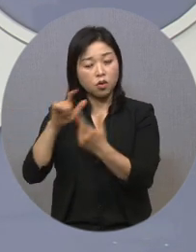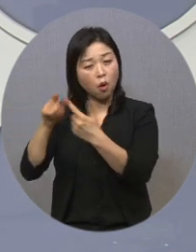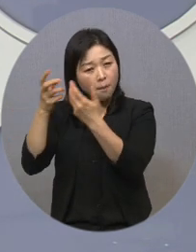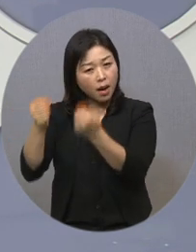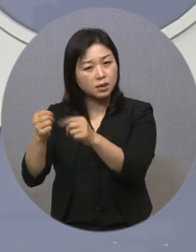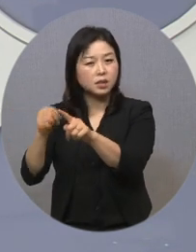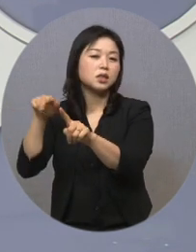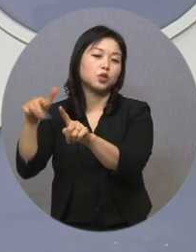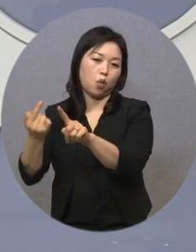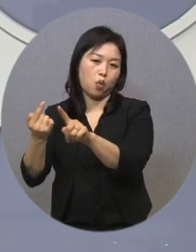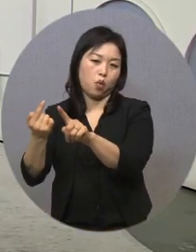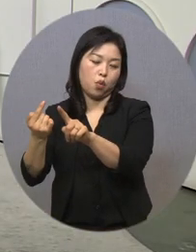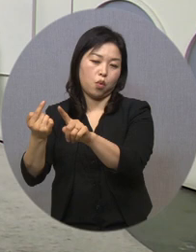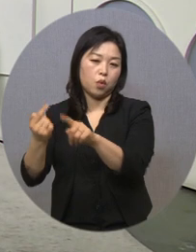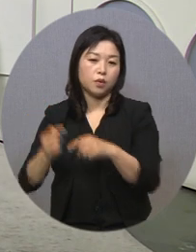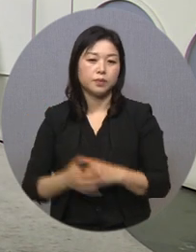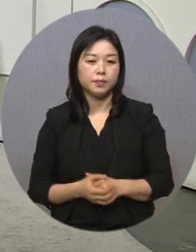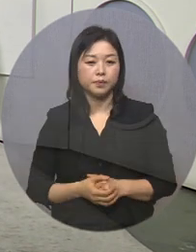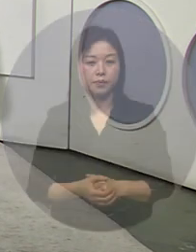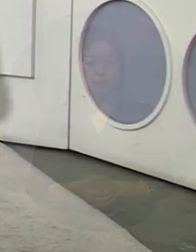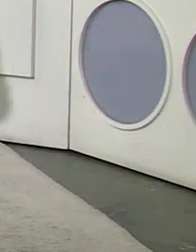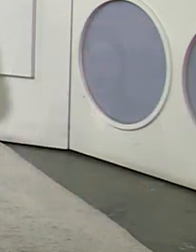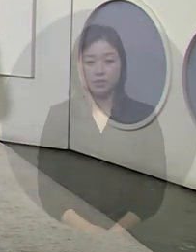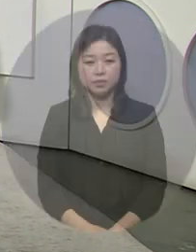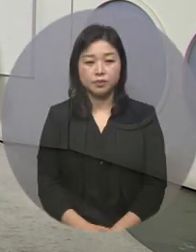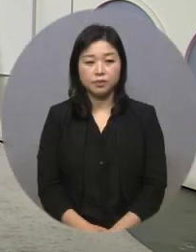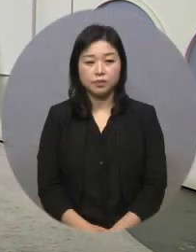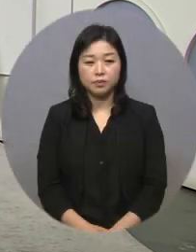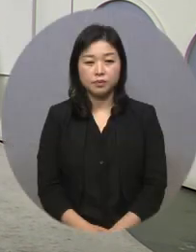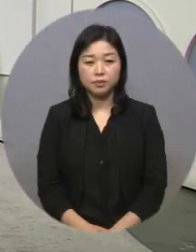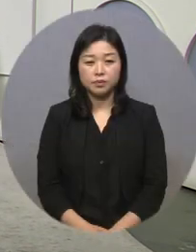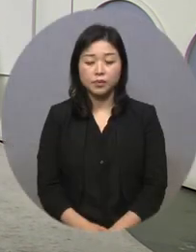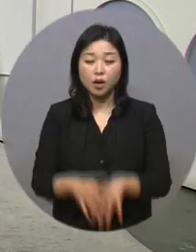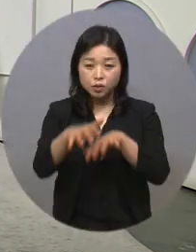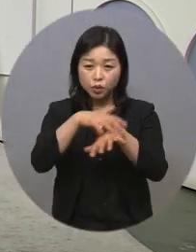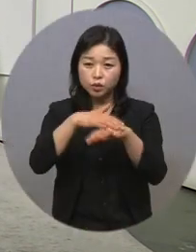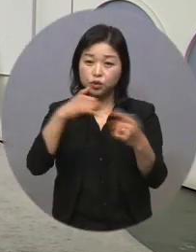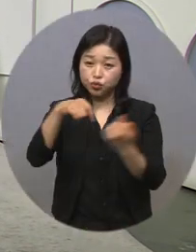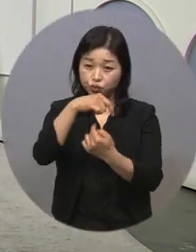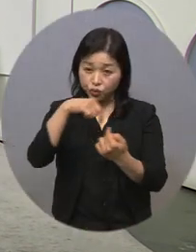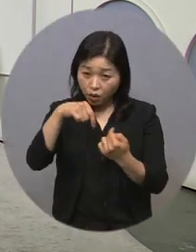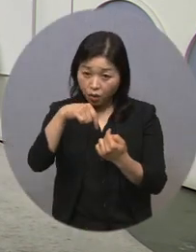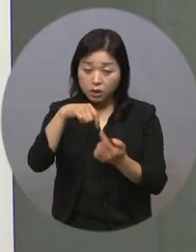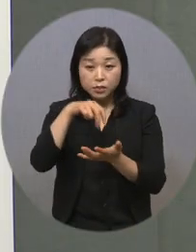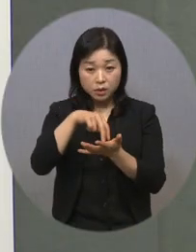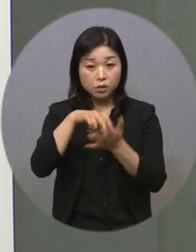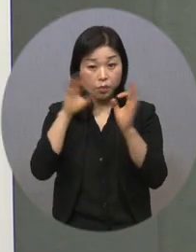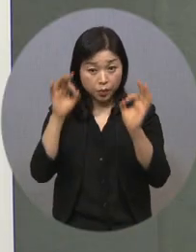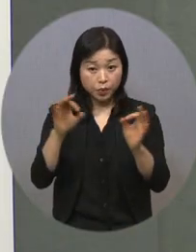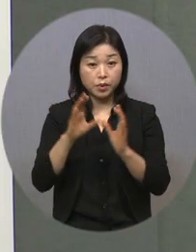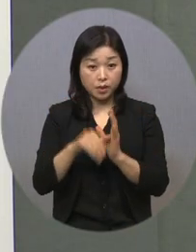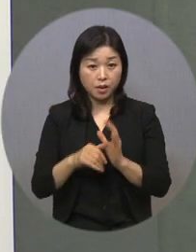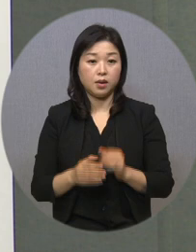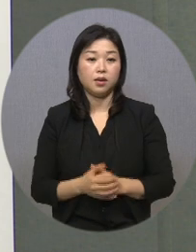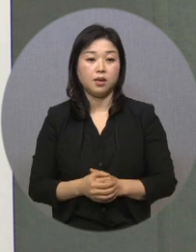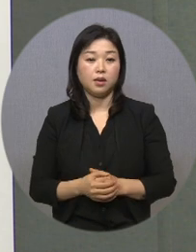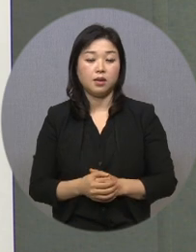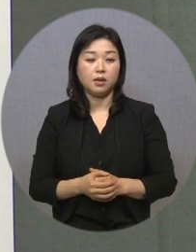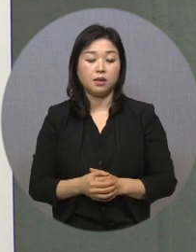많은 상황을 갖고 있습니다. 또 이 내용을 조직 운영으로다가 보면